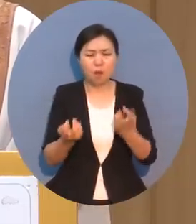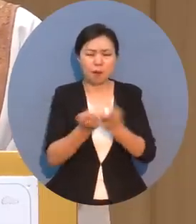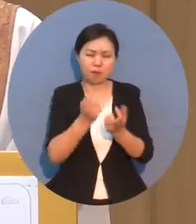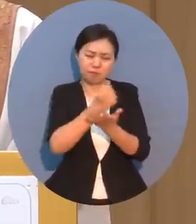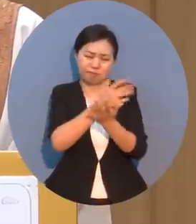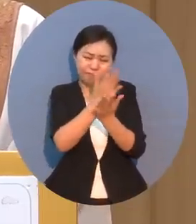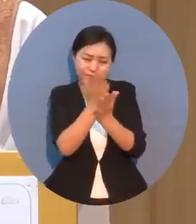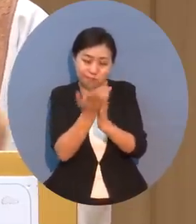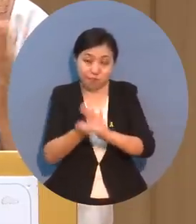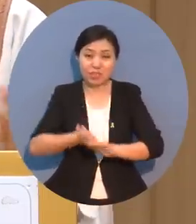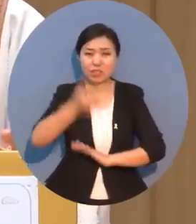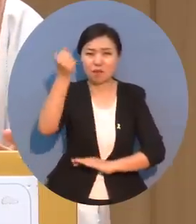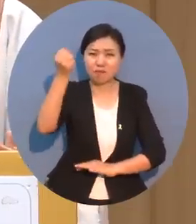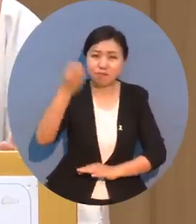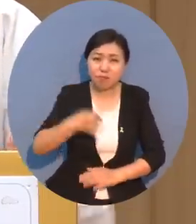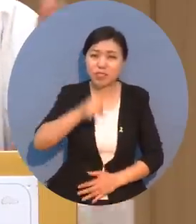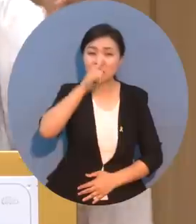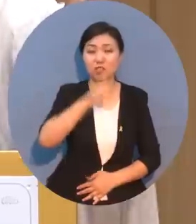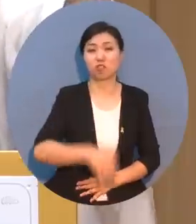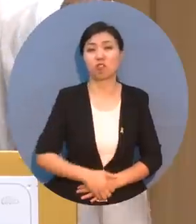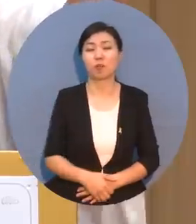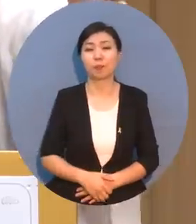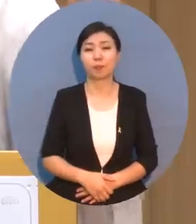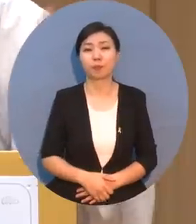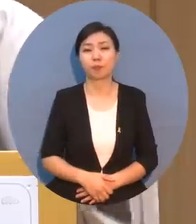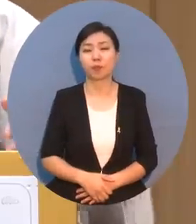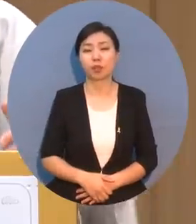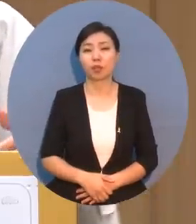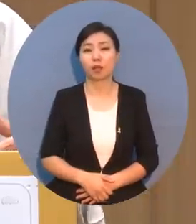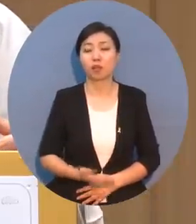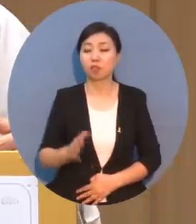있다. 그게 삶이라는 거예요. 근데 아까 저